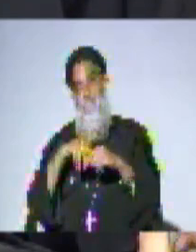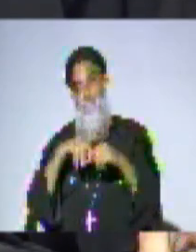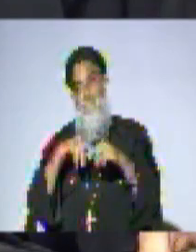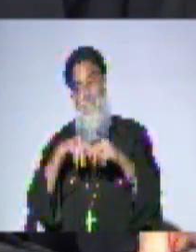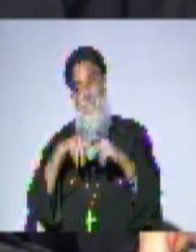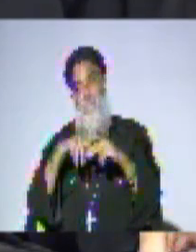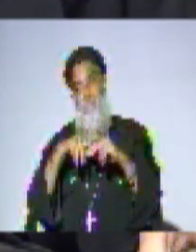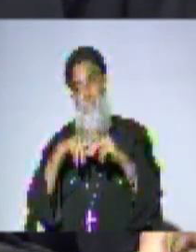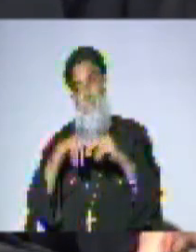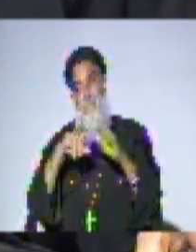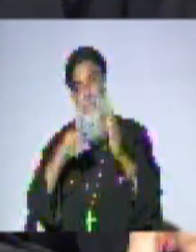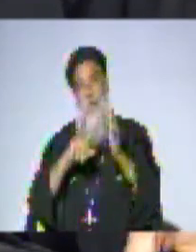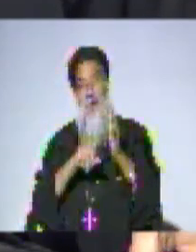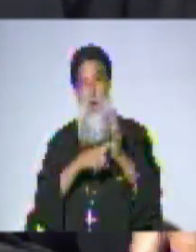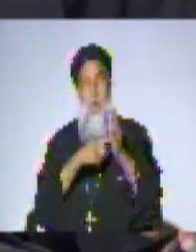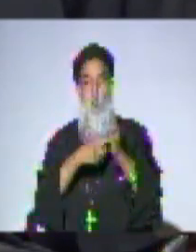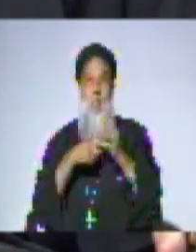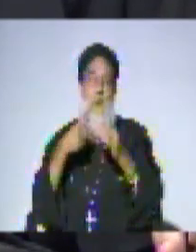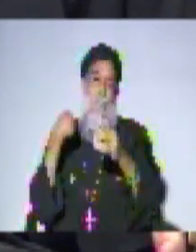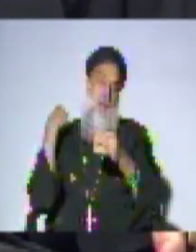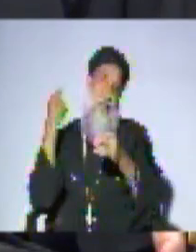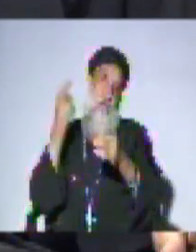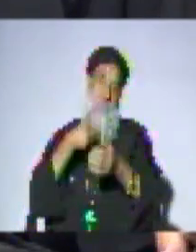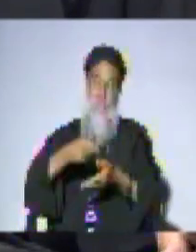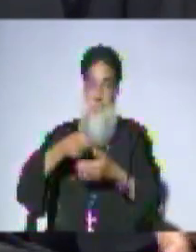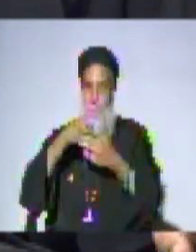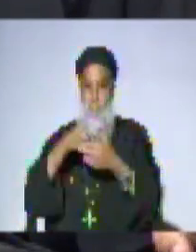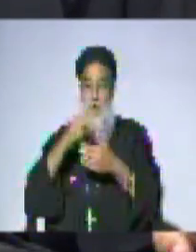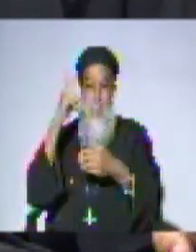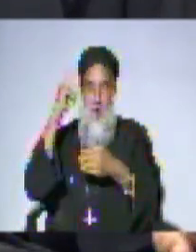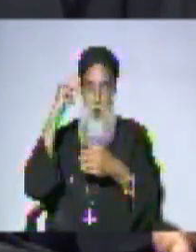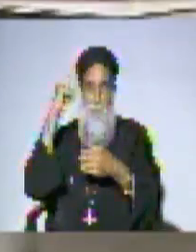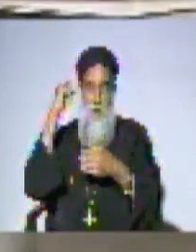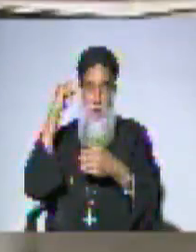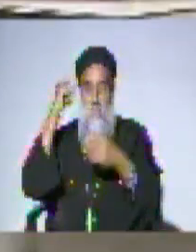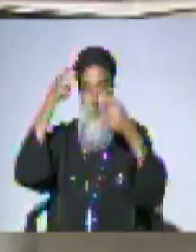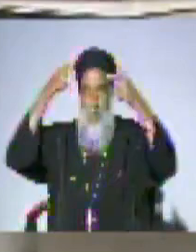هو أول من كتب قداس، هو كان أسقف أورشليم.